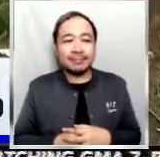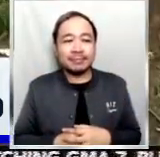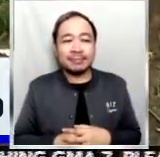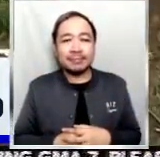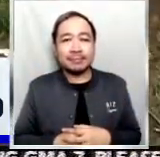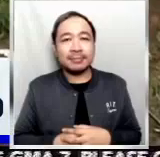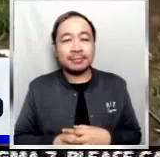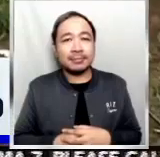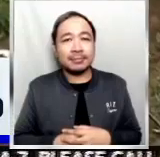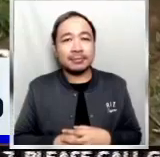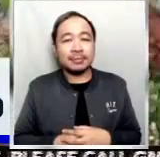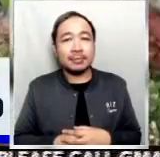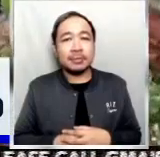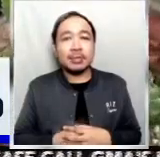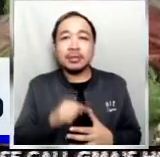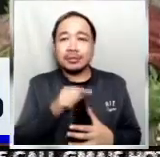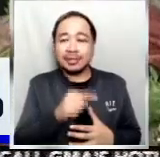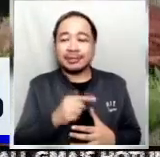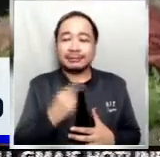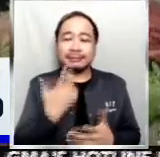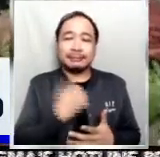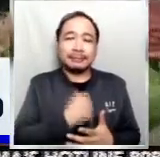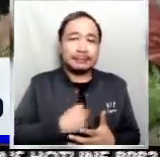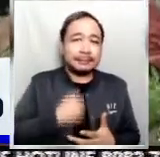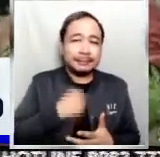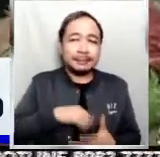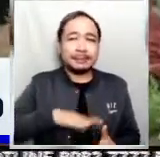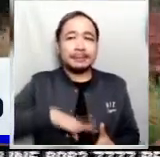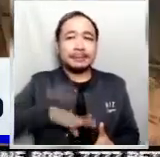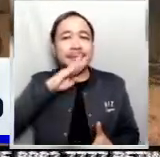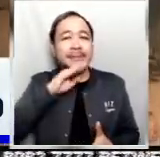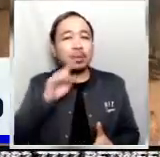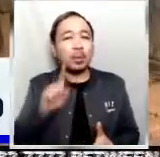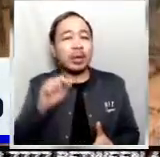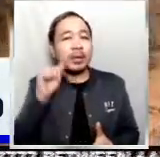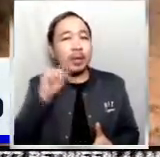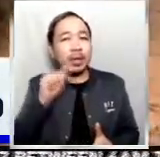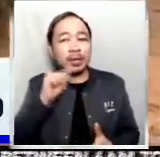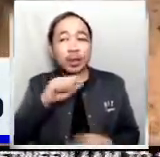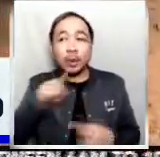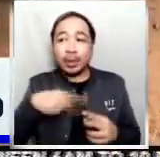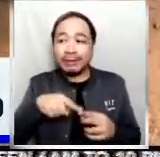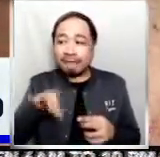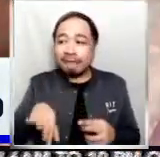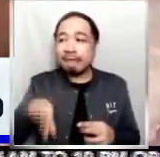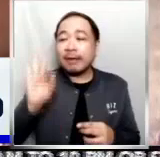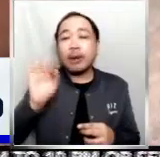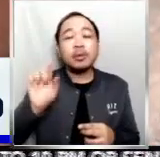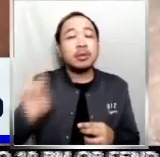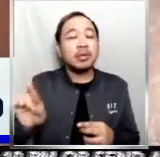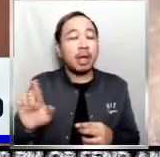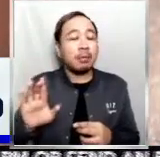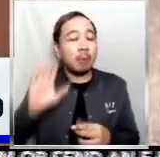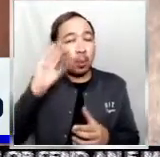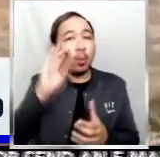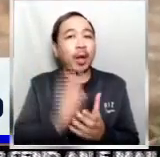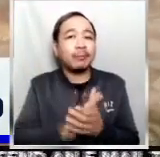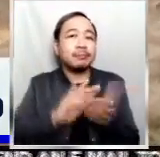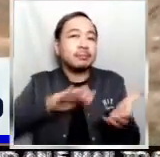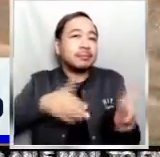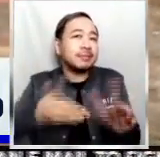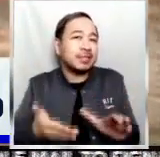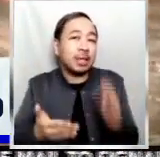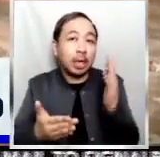Ganon na lamang ang hinagpis ni Mary Jo Ocampo nang makumpirmang nahanap na ang katawan ng kanyang asawang si Alfredo matapos ang landslide